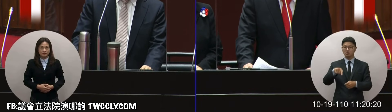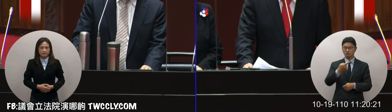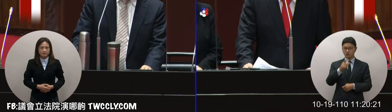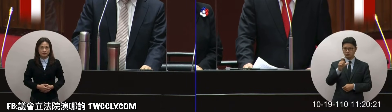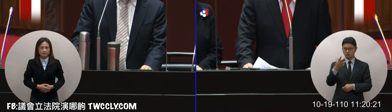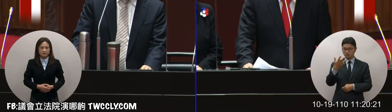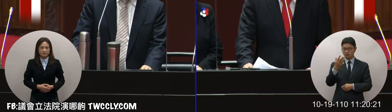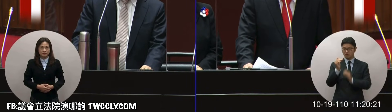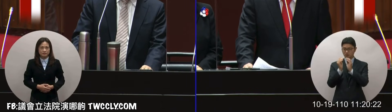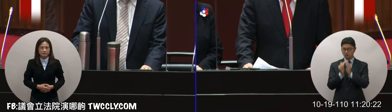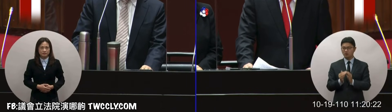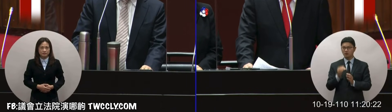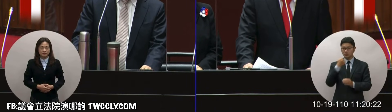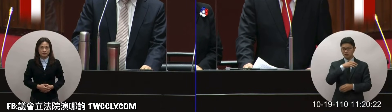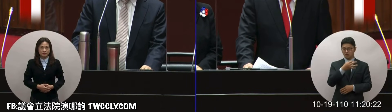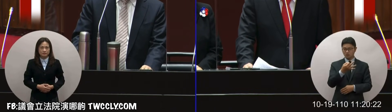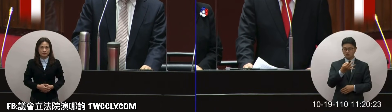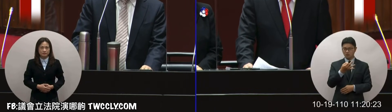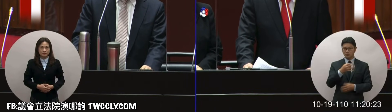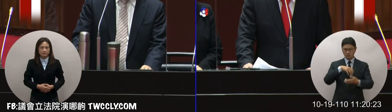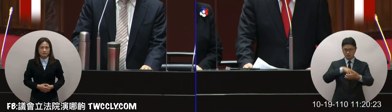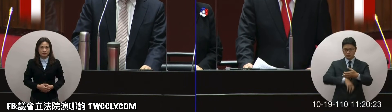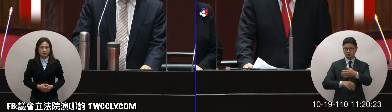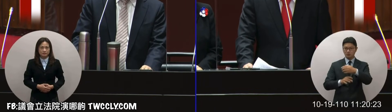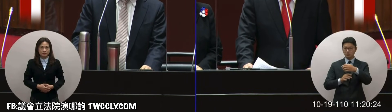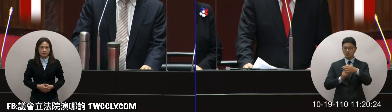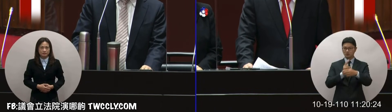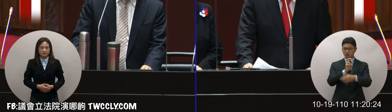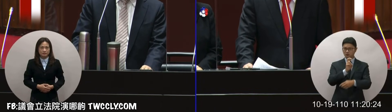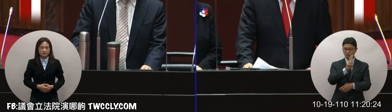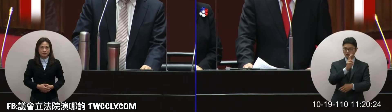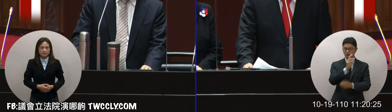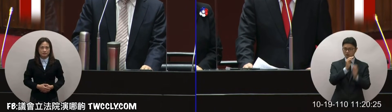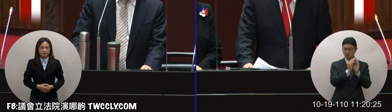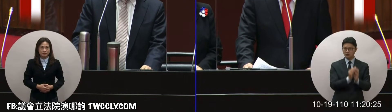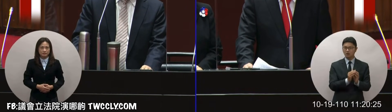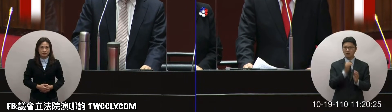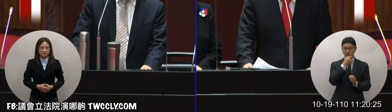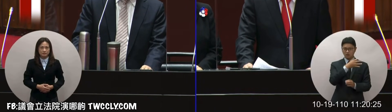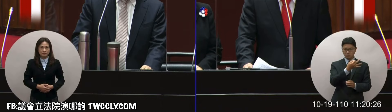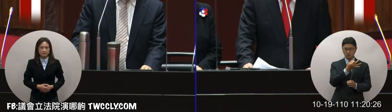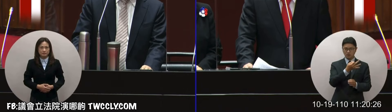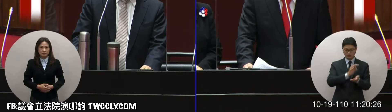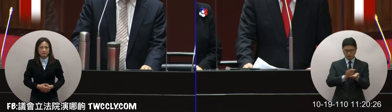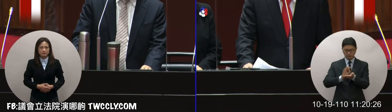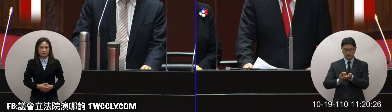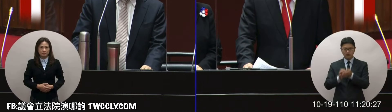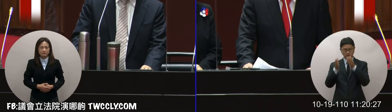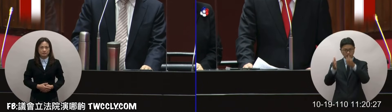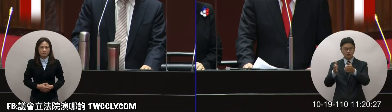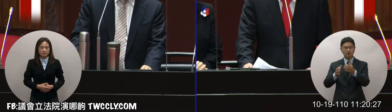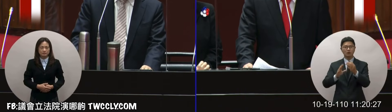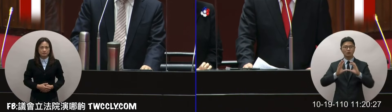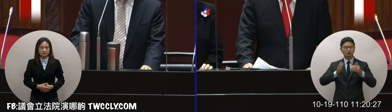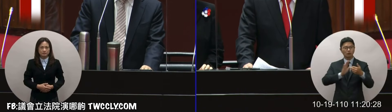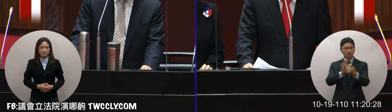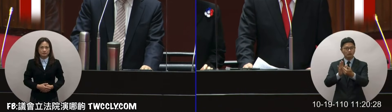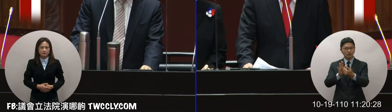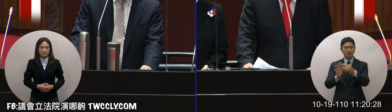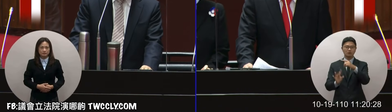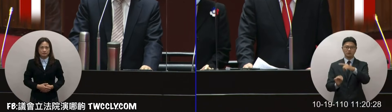168兆台币，里面大概有22兆台币是用在国防，大概占